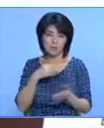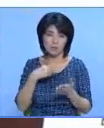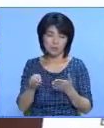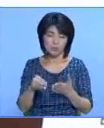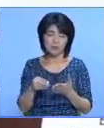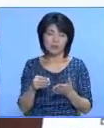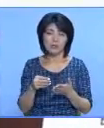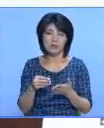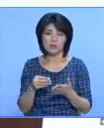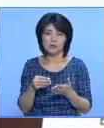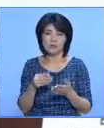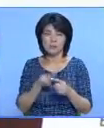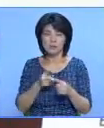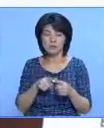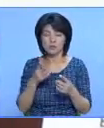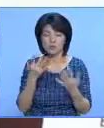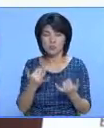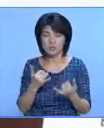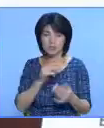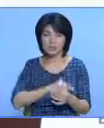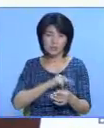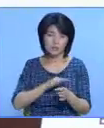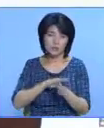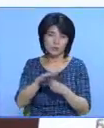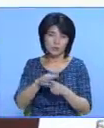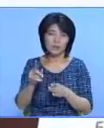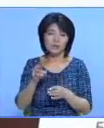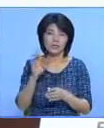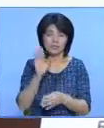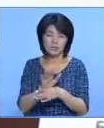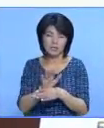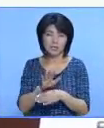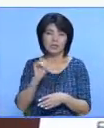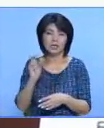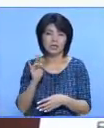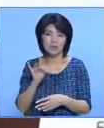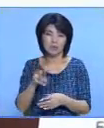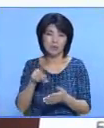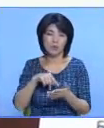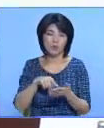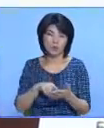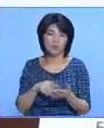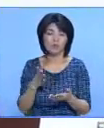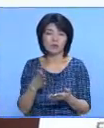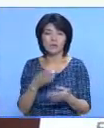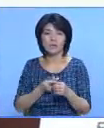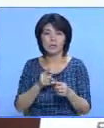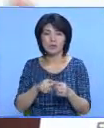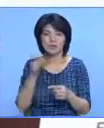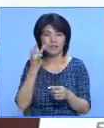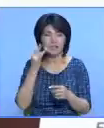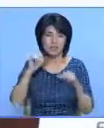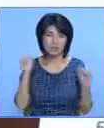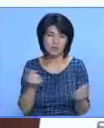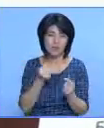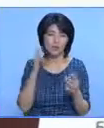тапсырамын. Тұрғындармен тұрақты жұмыс жасаңыздар. Қысқа жетерлік көмірді қазірден түсіріп алсын. Әйтпегенде қыста боранды күндері қымбаттап кетеді. Мен мұны жылда